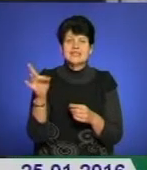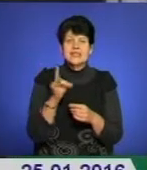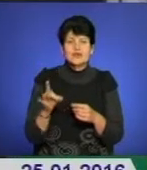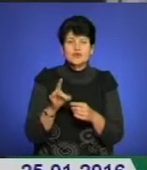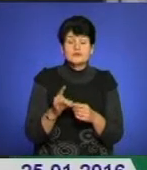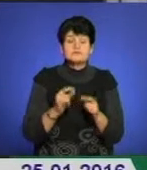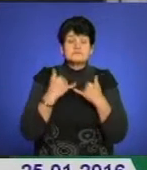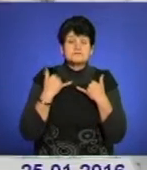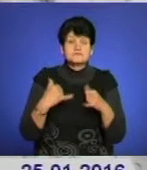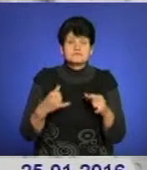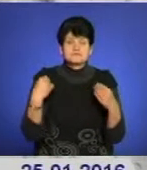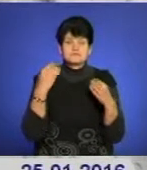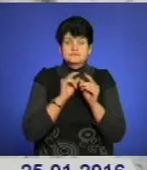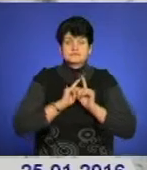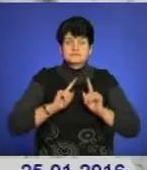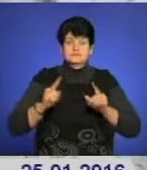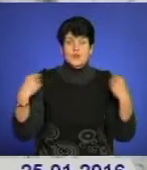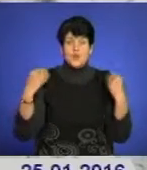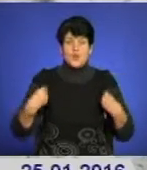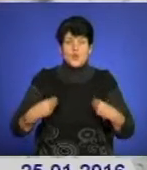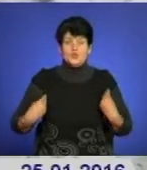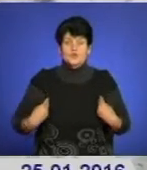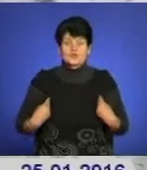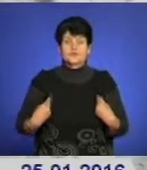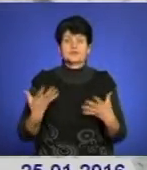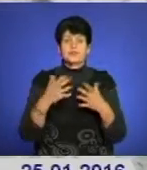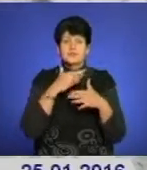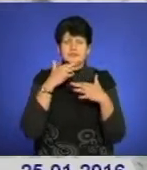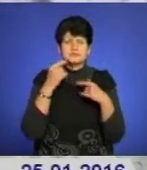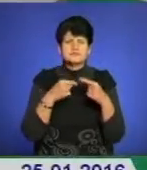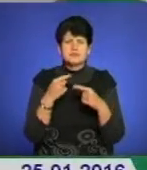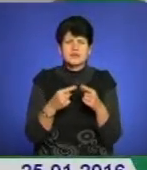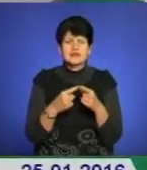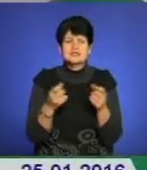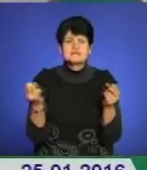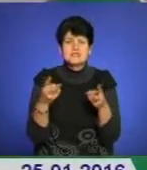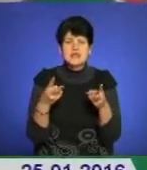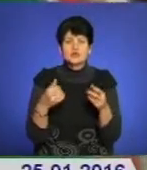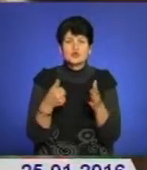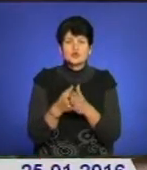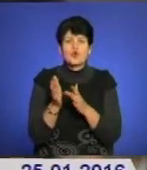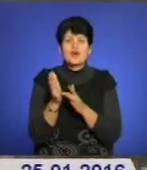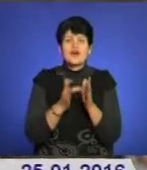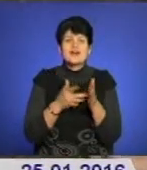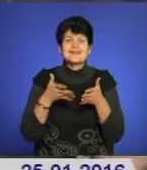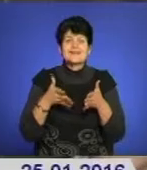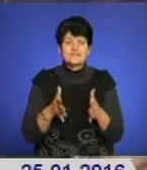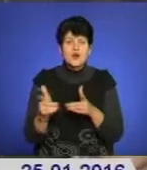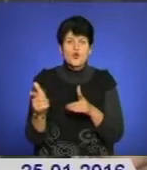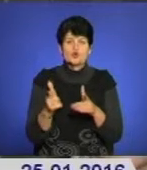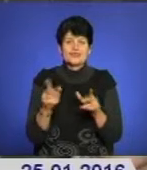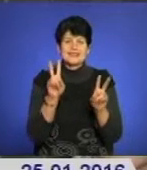вражає колористикою костюмів. Скриня українських традицій багата, відтак спеціально до Різдва місцеві майстрині готували